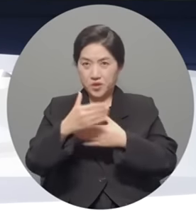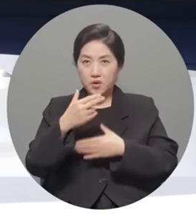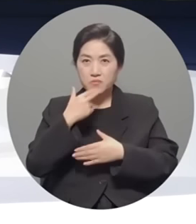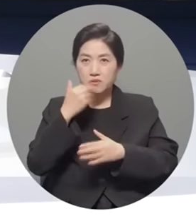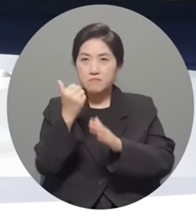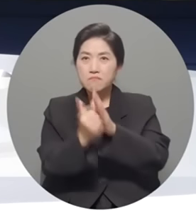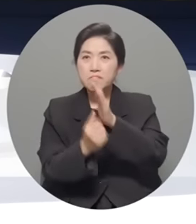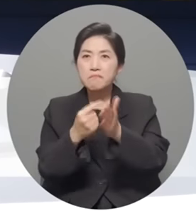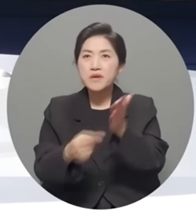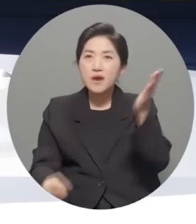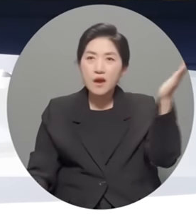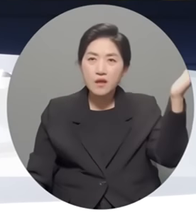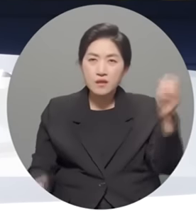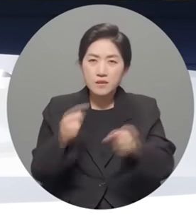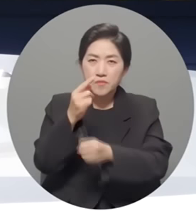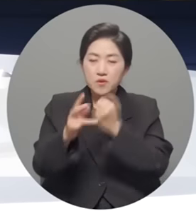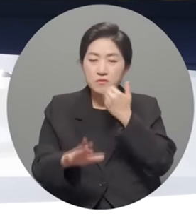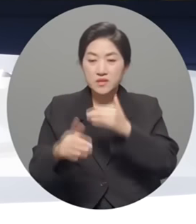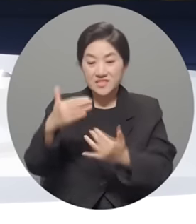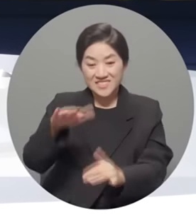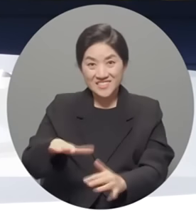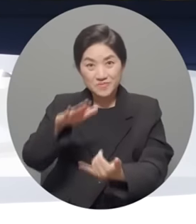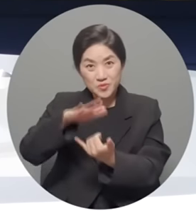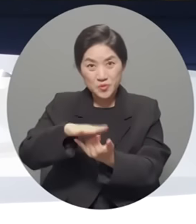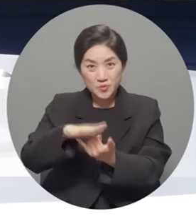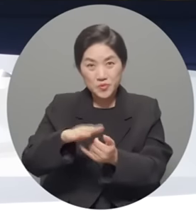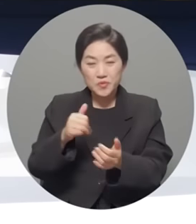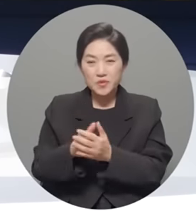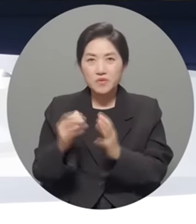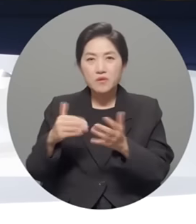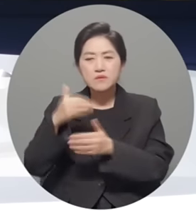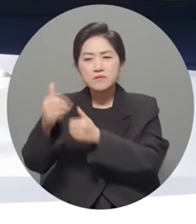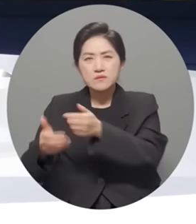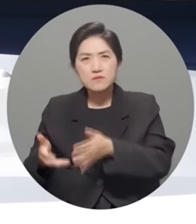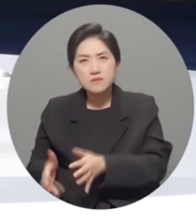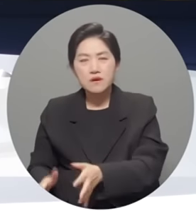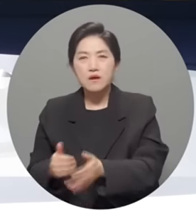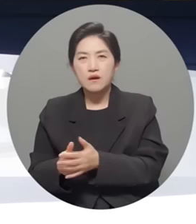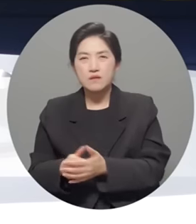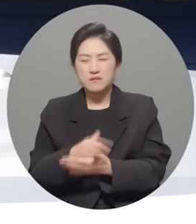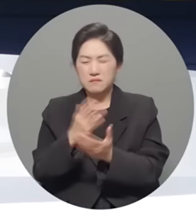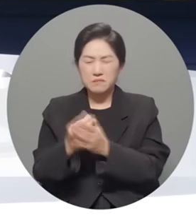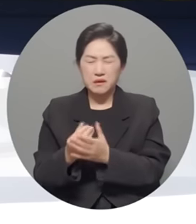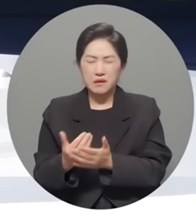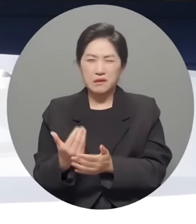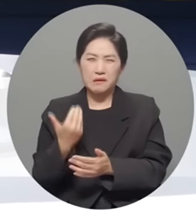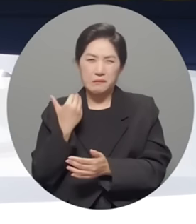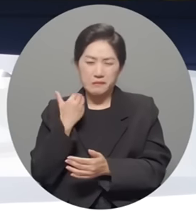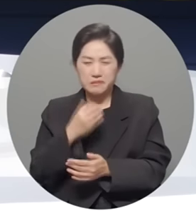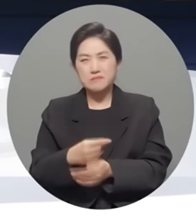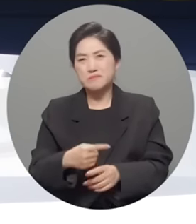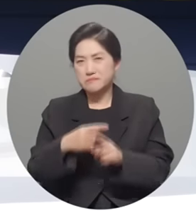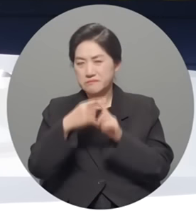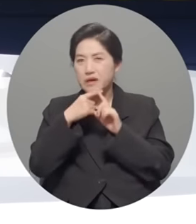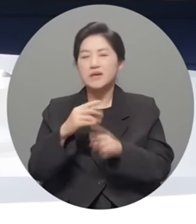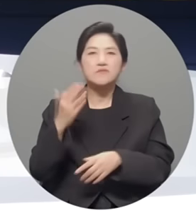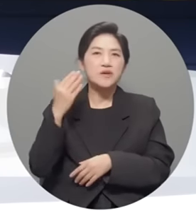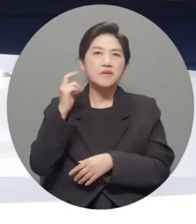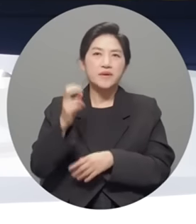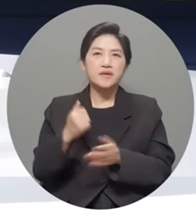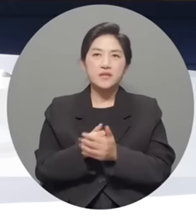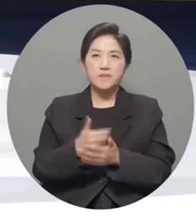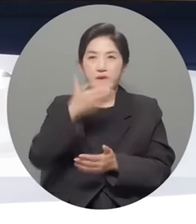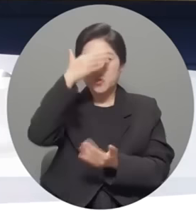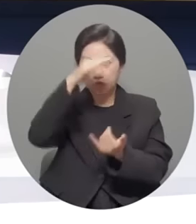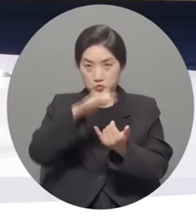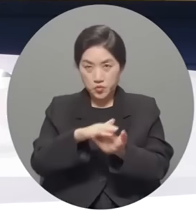뒤 지금의 청소년과 어린이들 또 그 이후 세대가 온전히 떠안게 될 겁니다. 그래서 청소년들은